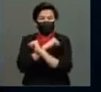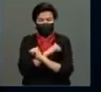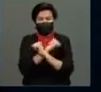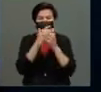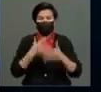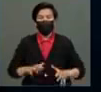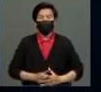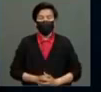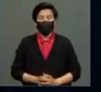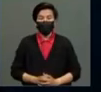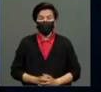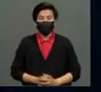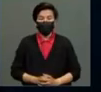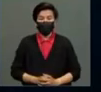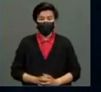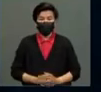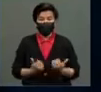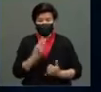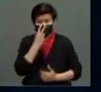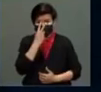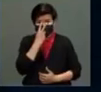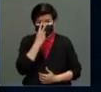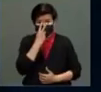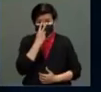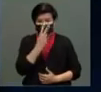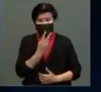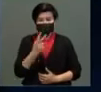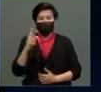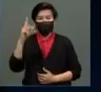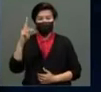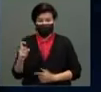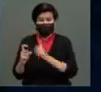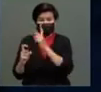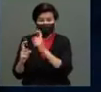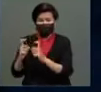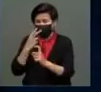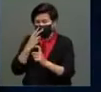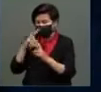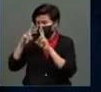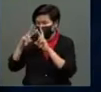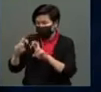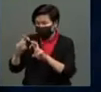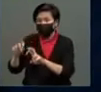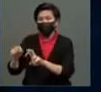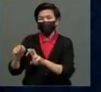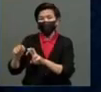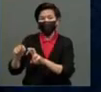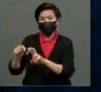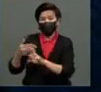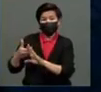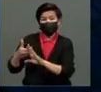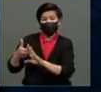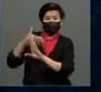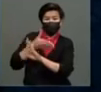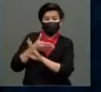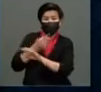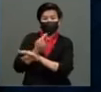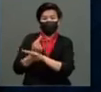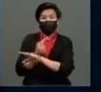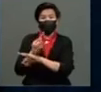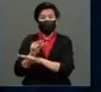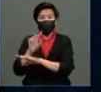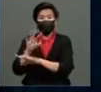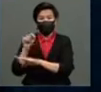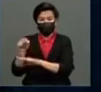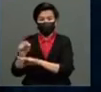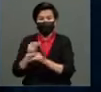ที่การวิเคราะห์ผู้ที่เสียชีวิตในรอบ24ชั่วโมงนี้นะครับ31รายอยู่ในกรุ